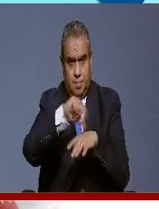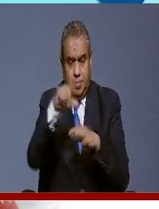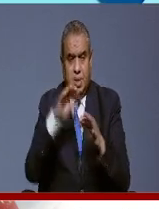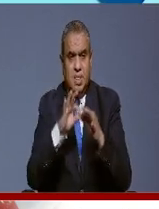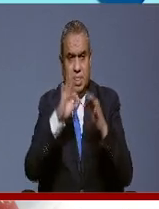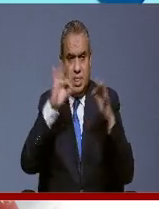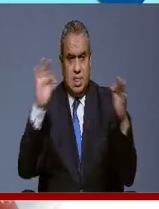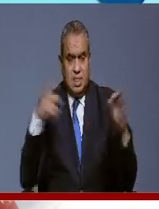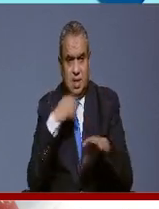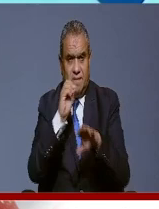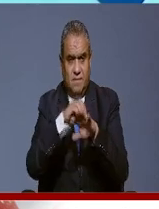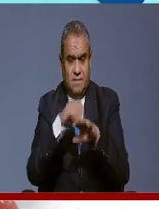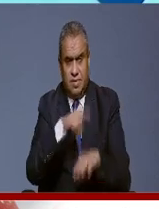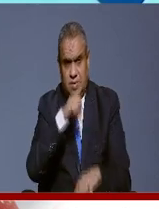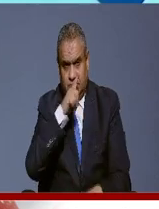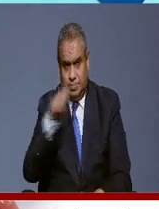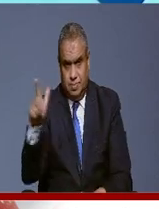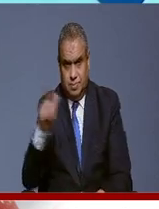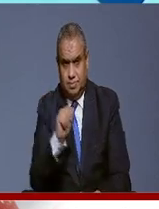حضرتك